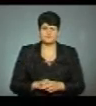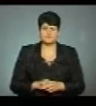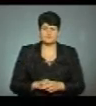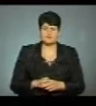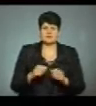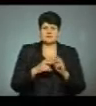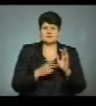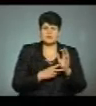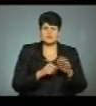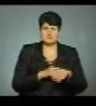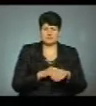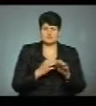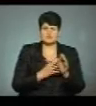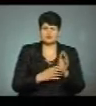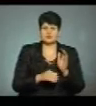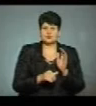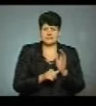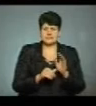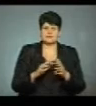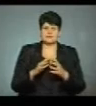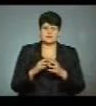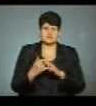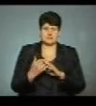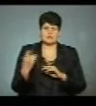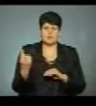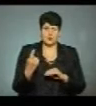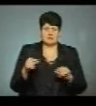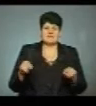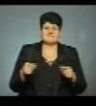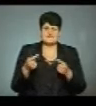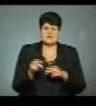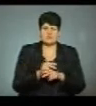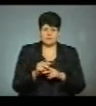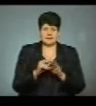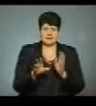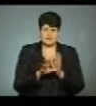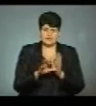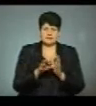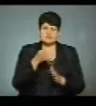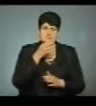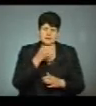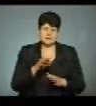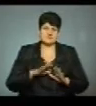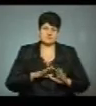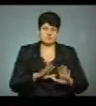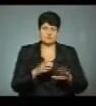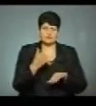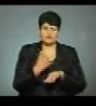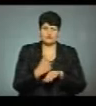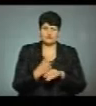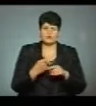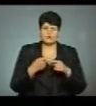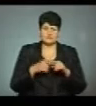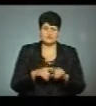На 17-ту годину у 96 населених пунктах області відновили електропостачання, повідомив заступник головного інженера Тернопіляобленерго